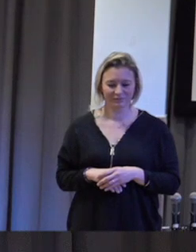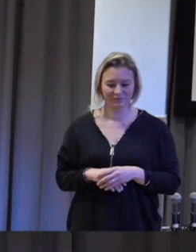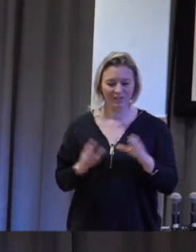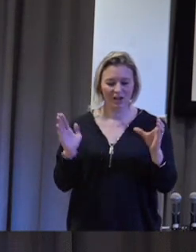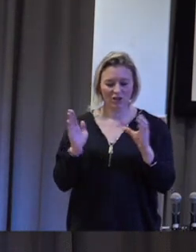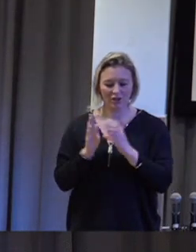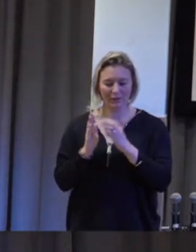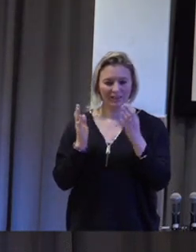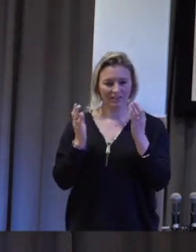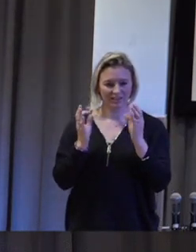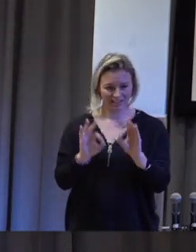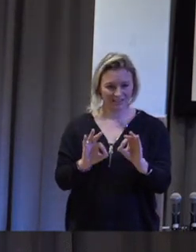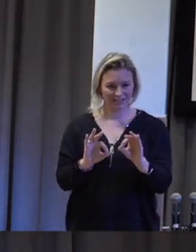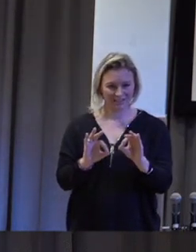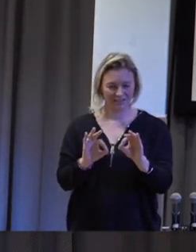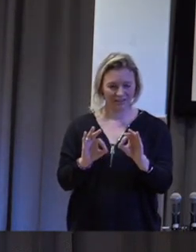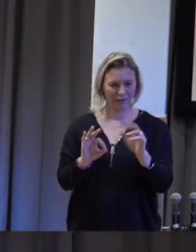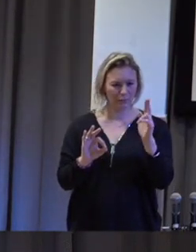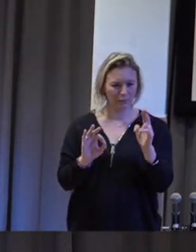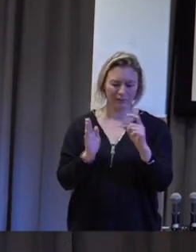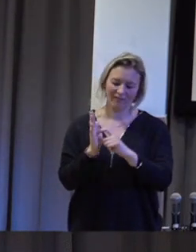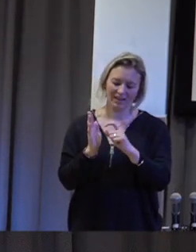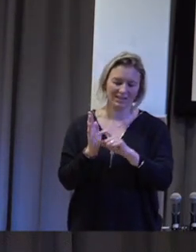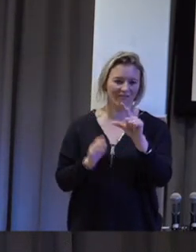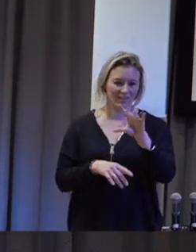Chapitre 10, à partir du verset 25.